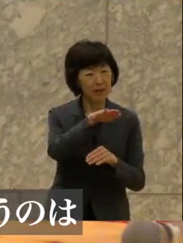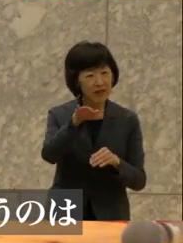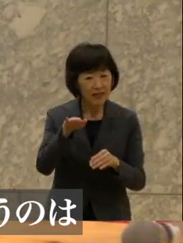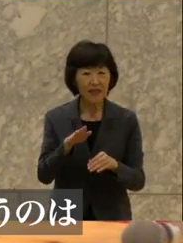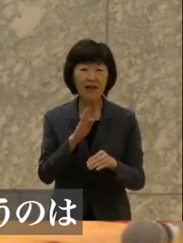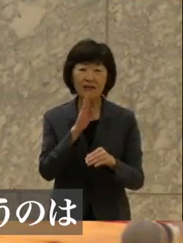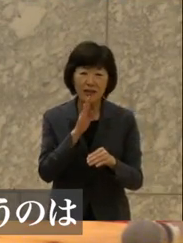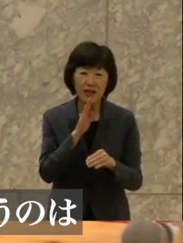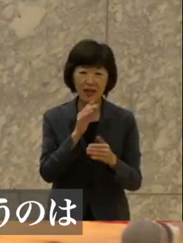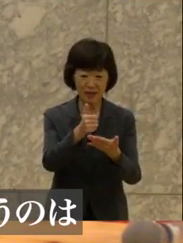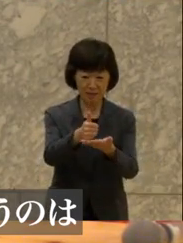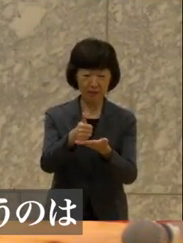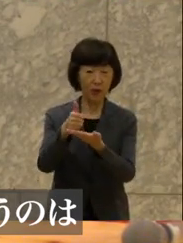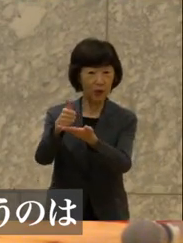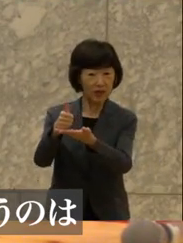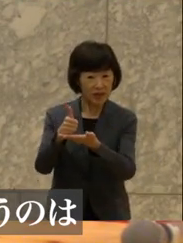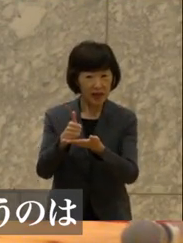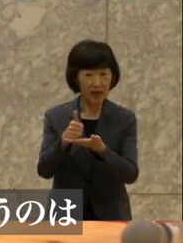という経験なのでぜひそういう東京の方たちには見て実際に見に来ていただきたいな